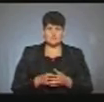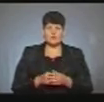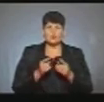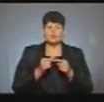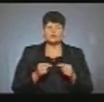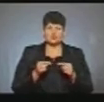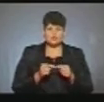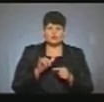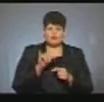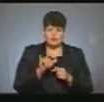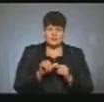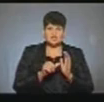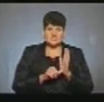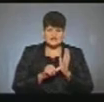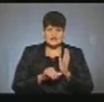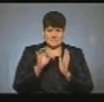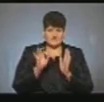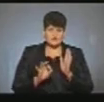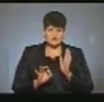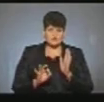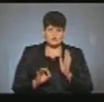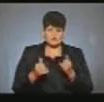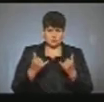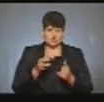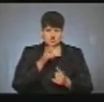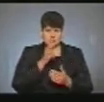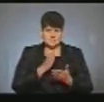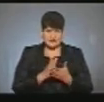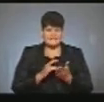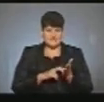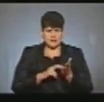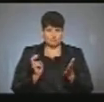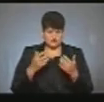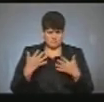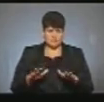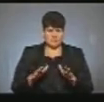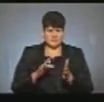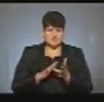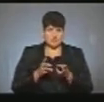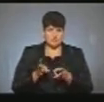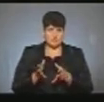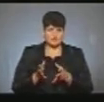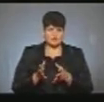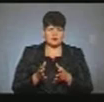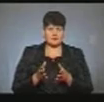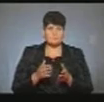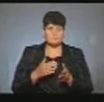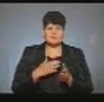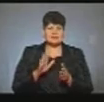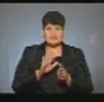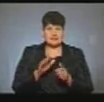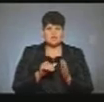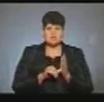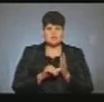Уточнення, у вас 60% на даний час, які відключені вже від центрального опалення, так? Ні, не 60,